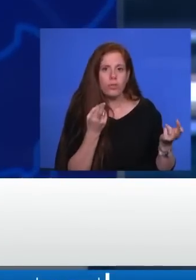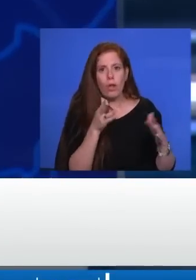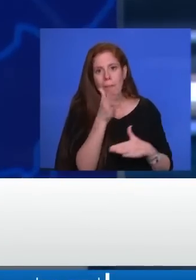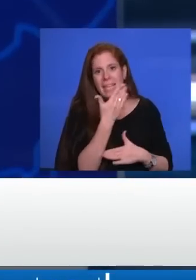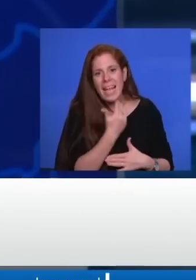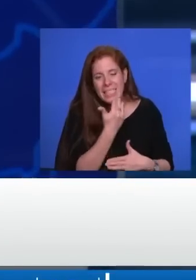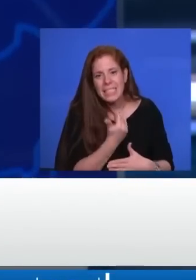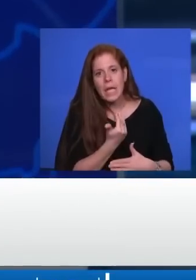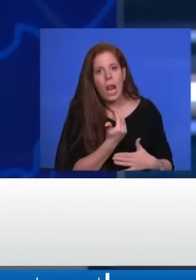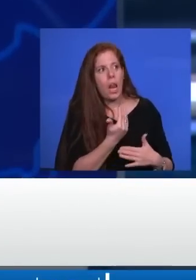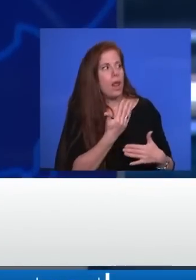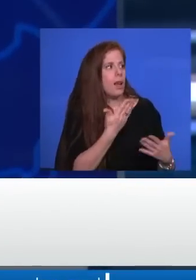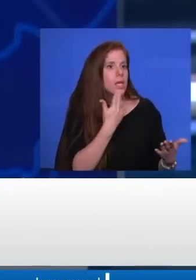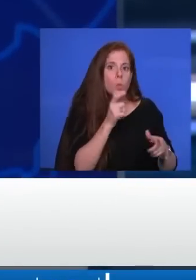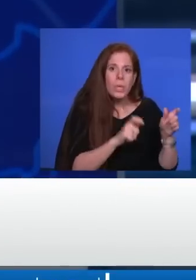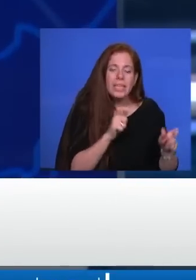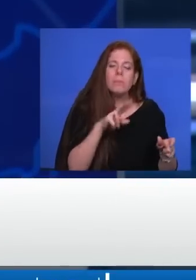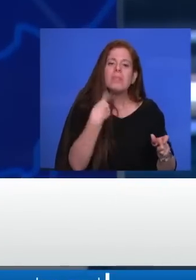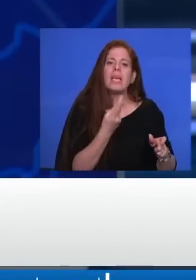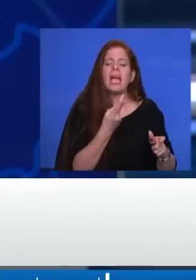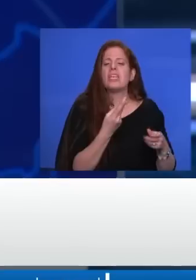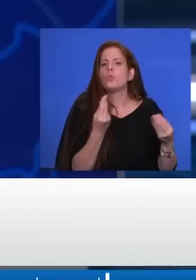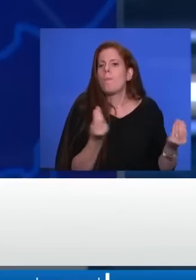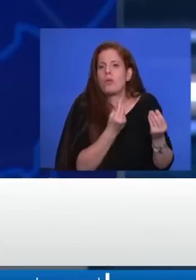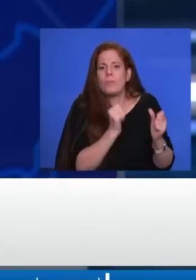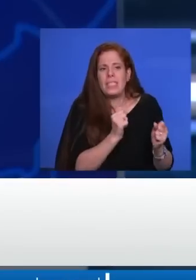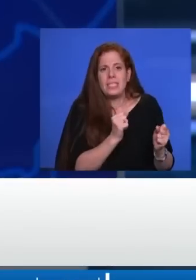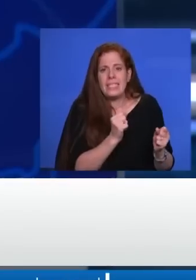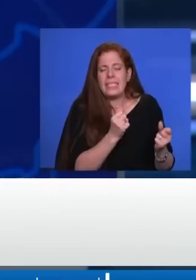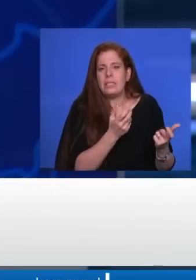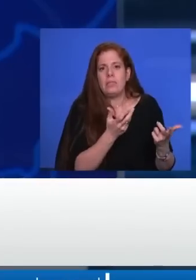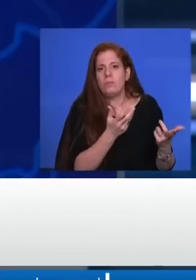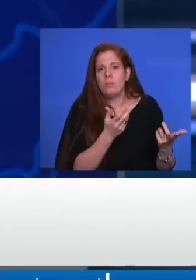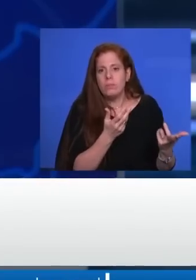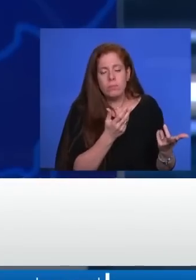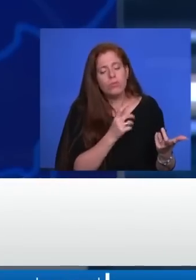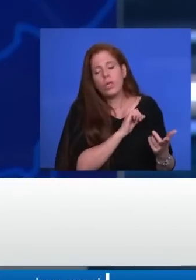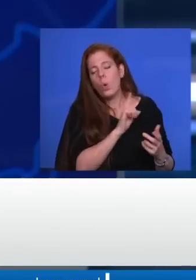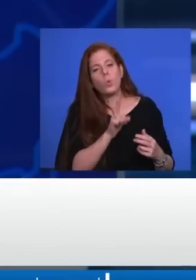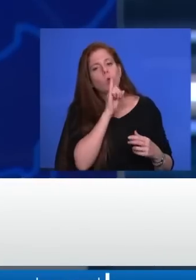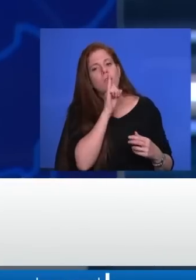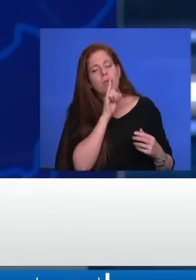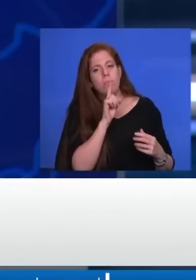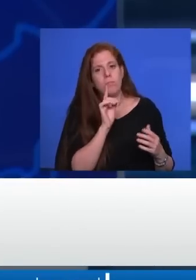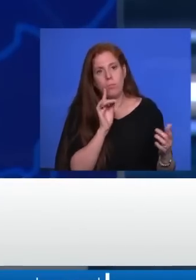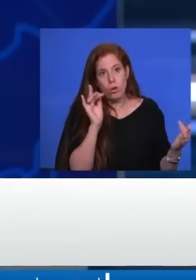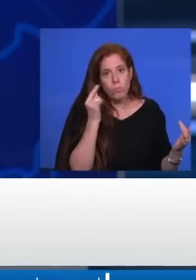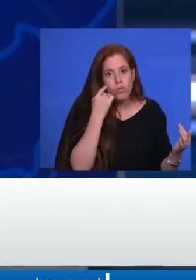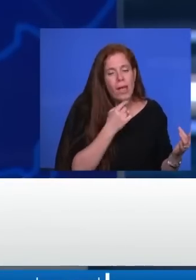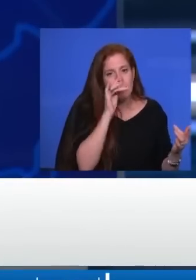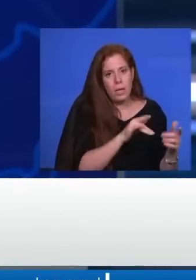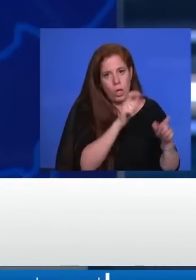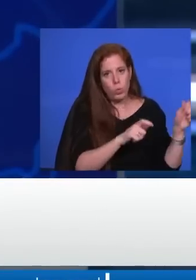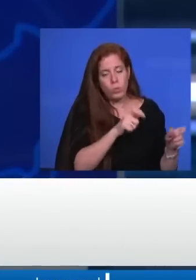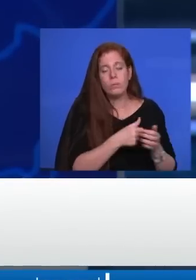ישראל, ליהודים, יהיה איזשהו סנטימנט בסיסי שאומר כשאנחנו רואים פשעים נגד האנושות, אנחנו לא שותקים. דברים מעניינים בכל מקרה, ודוח, מחקר